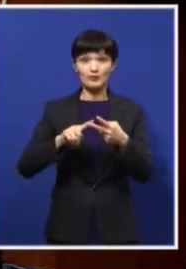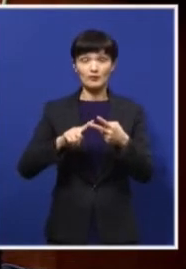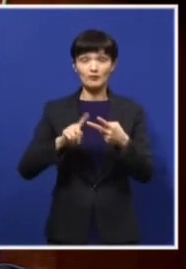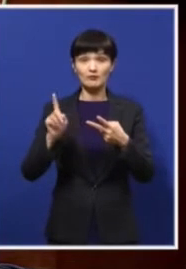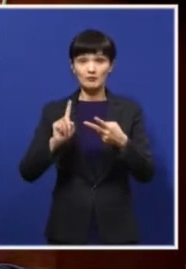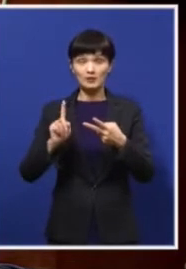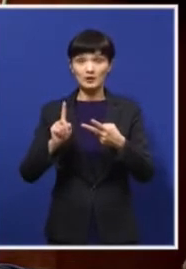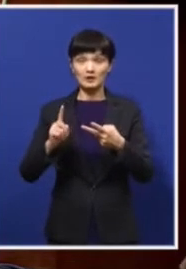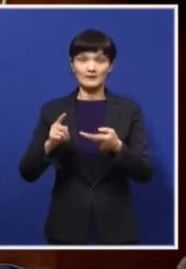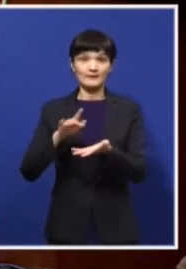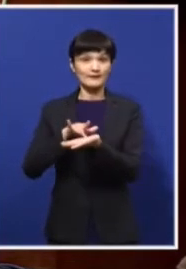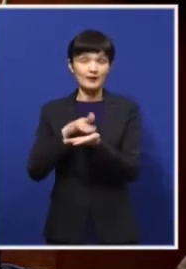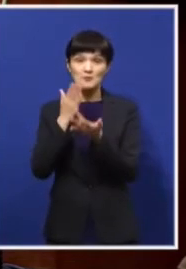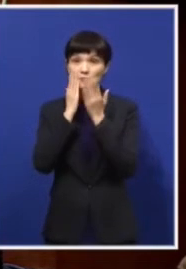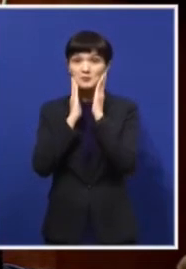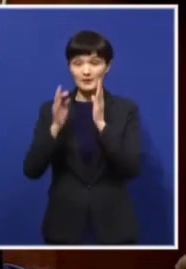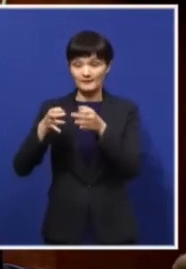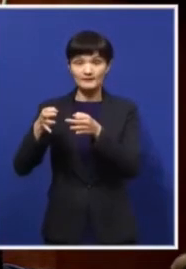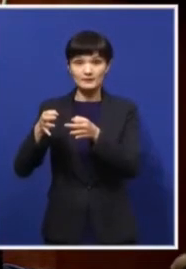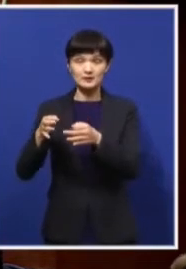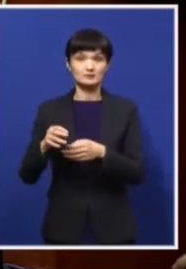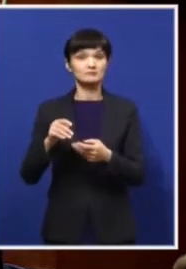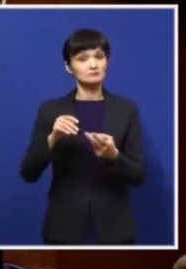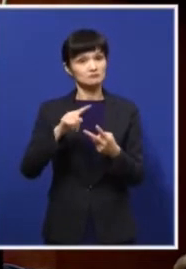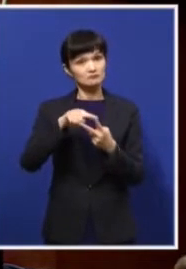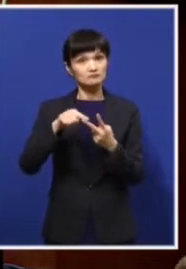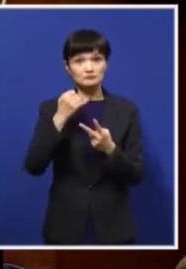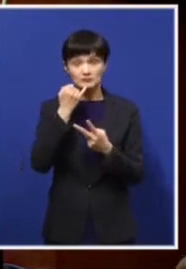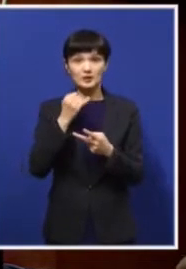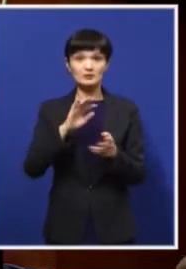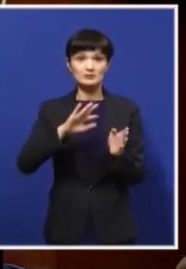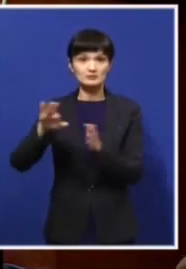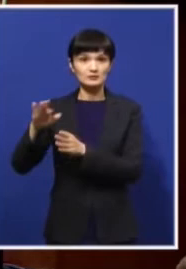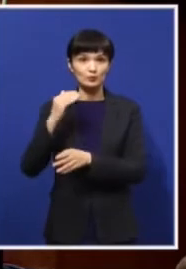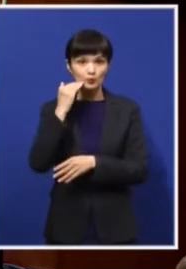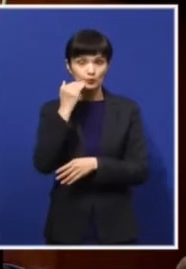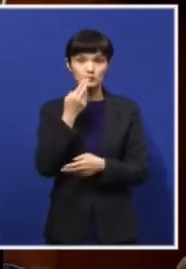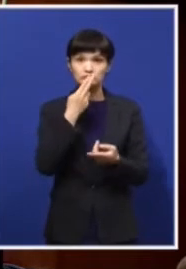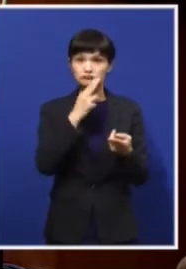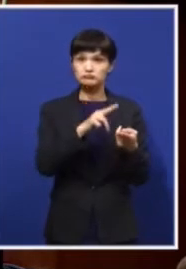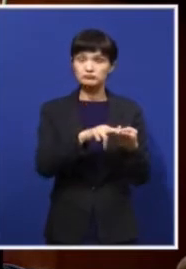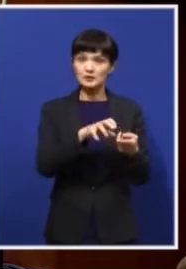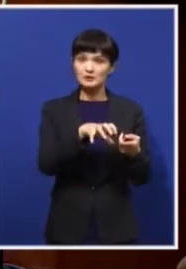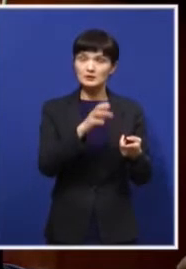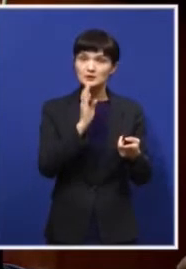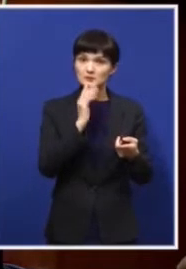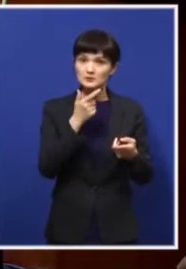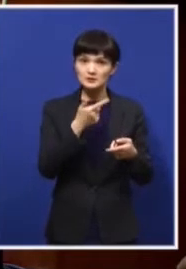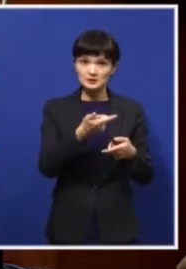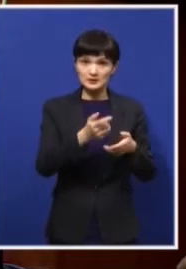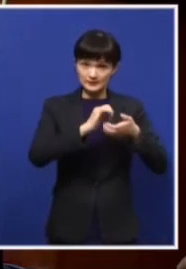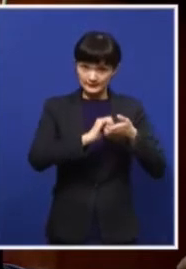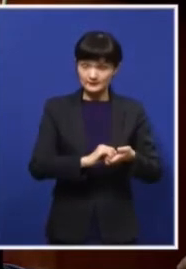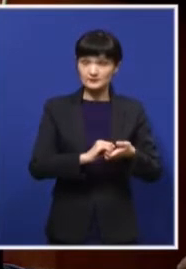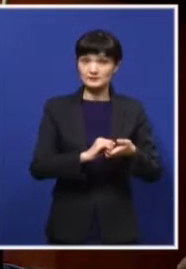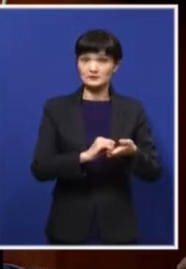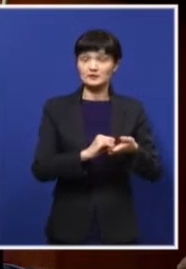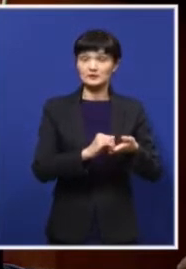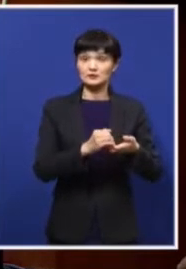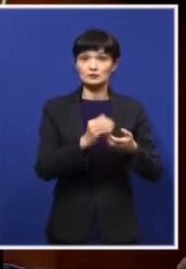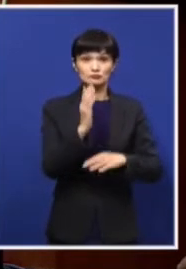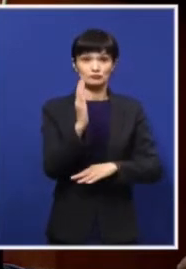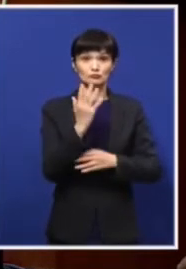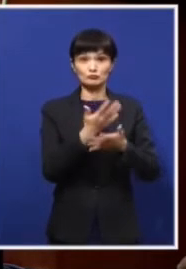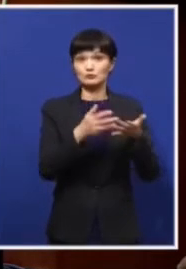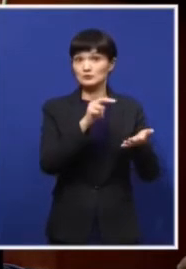是就是一定要透，想确认一下是不是一定要透过邮局的官网或是电话预约才能去邮局领取。那